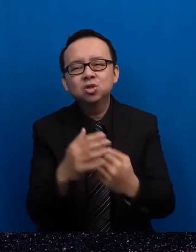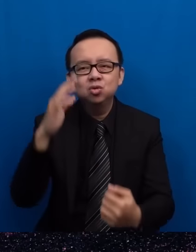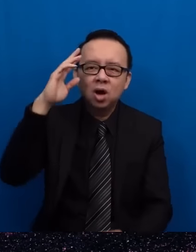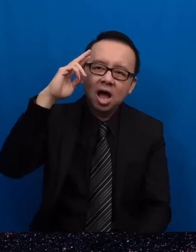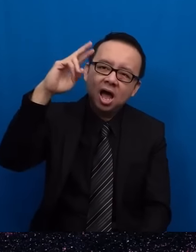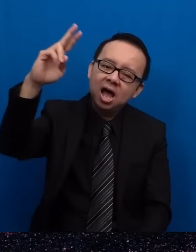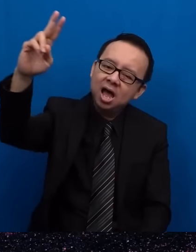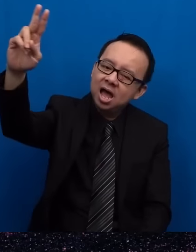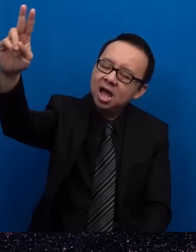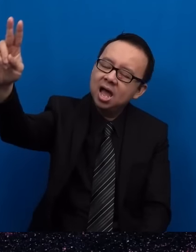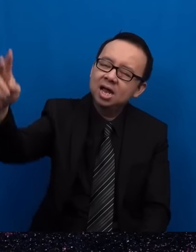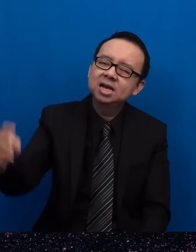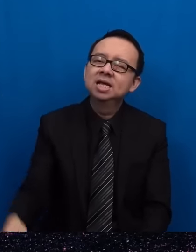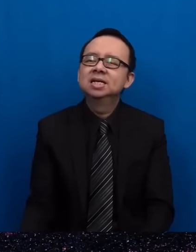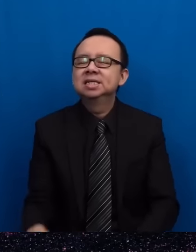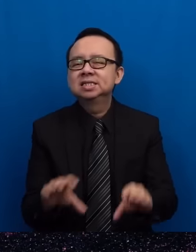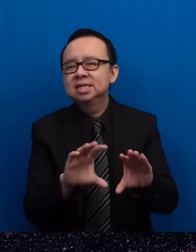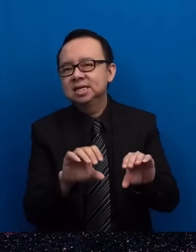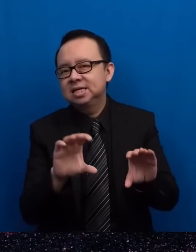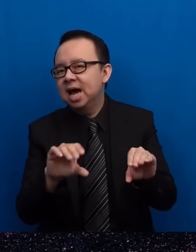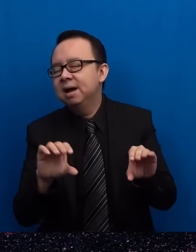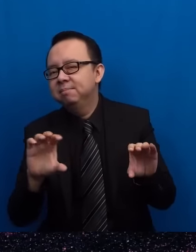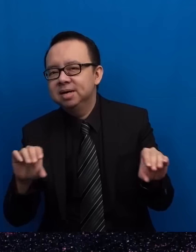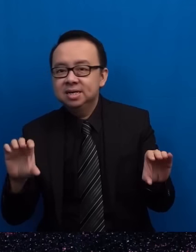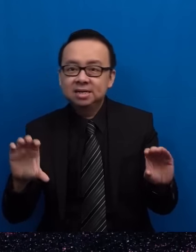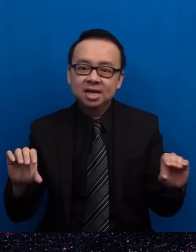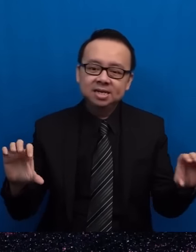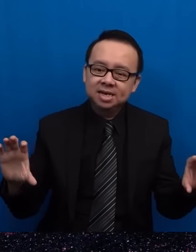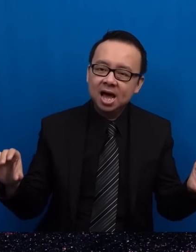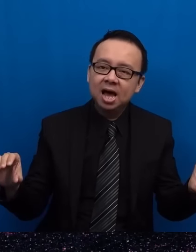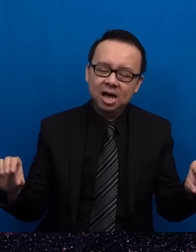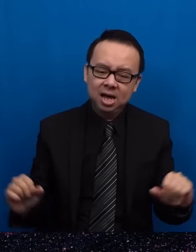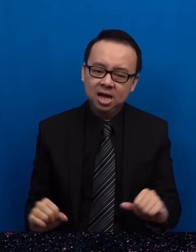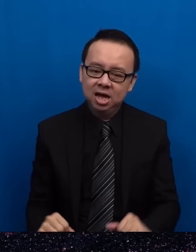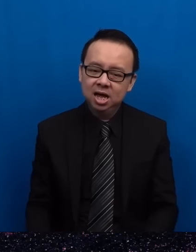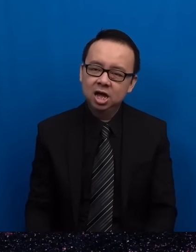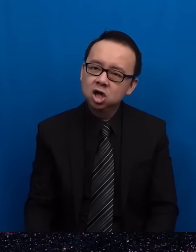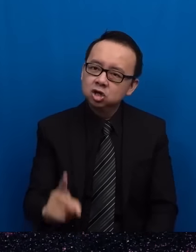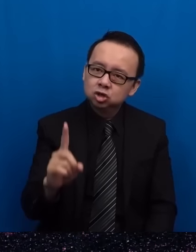Tangan Tuhan sedang merendah